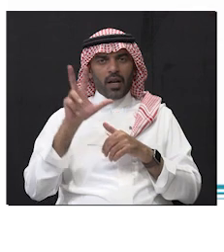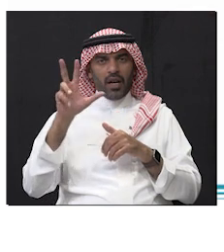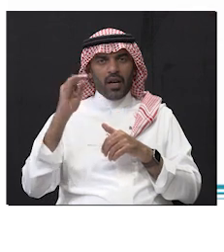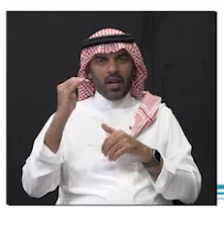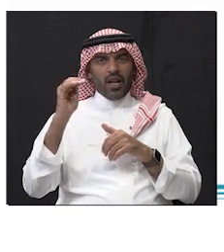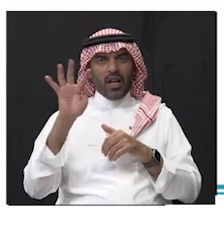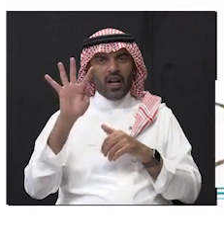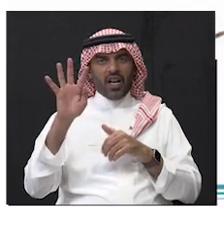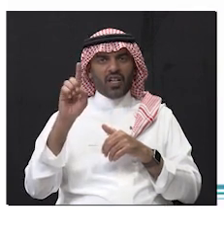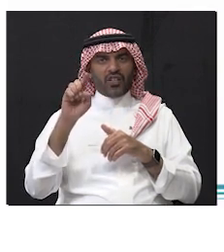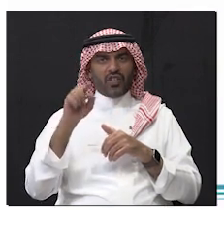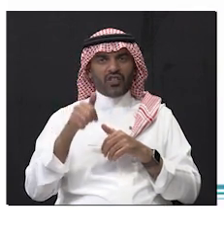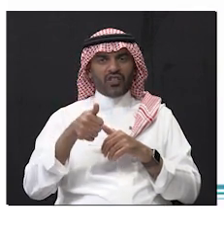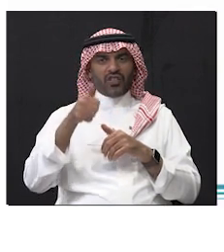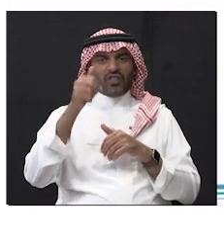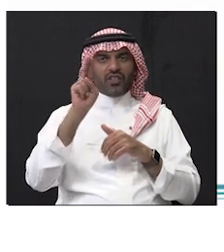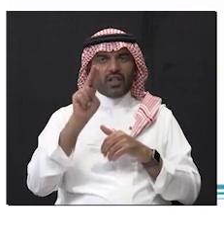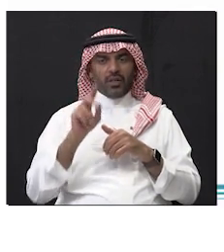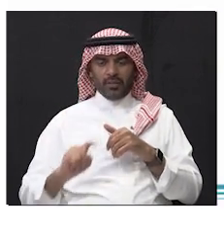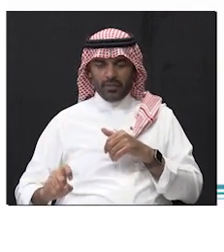الحشرات،